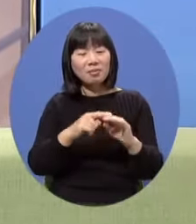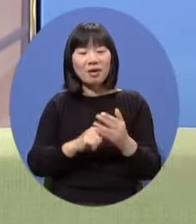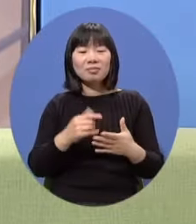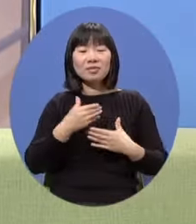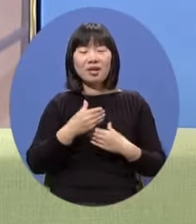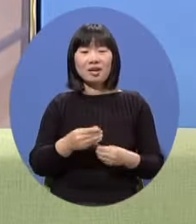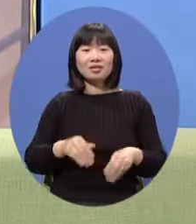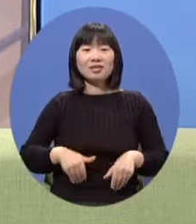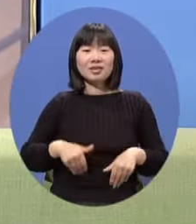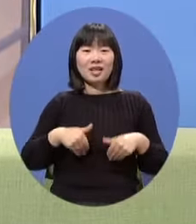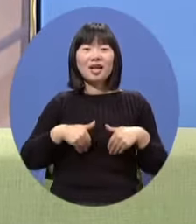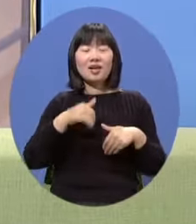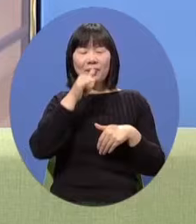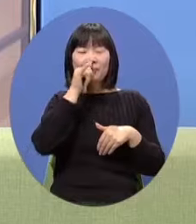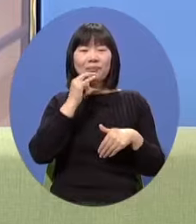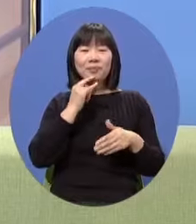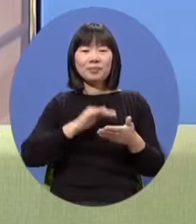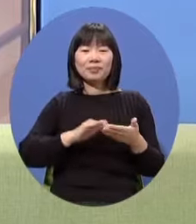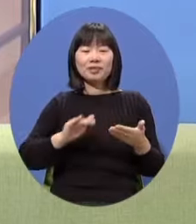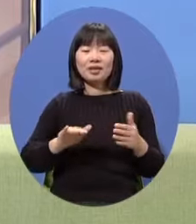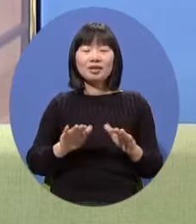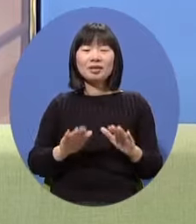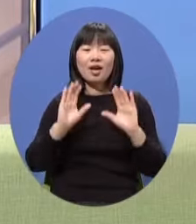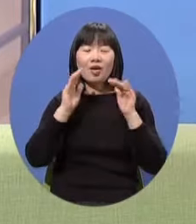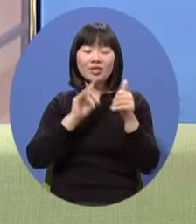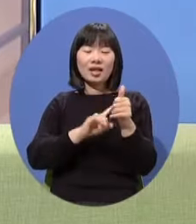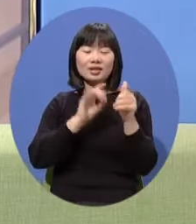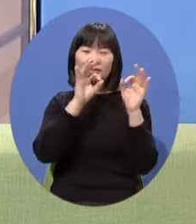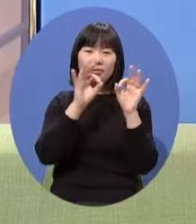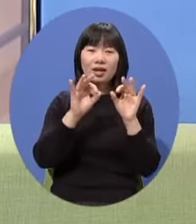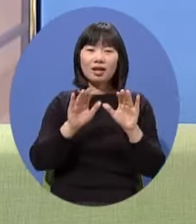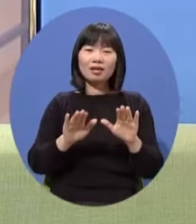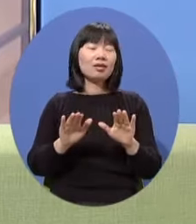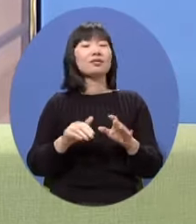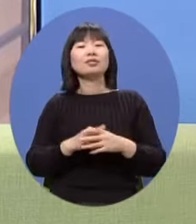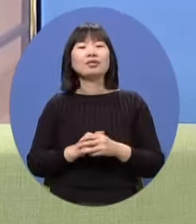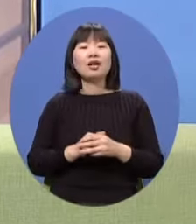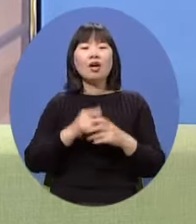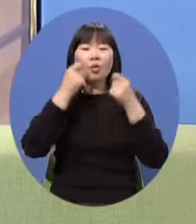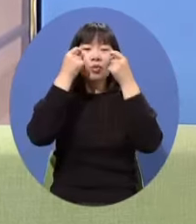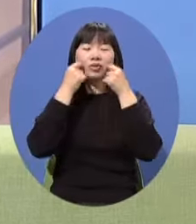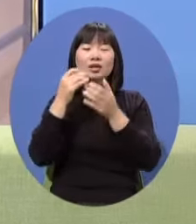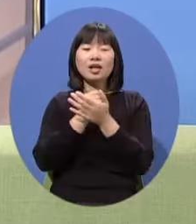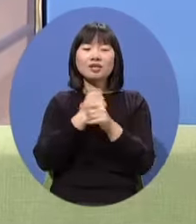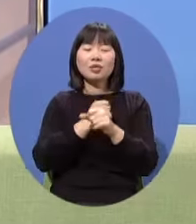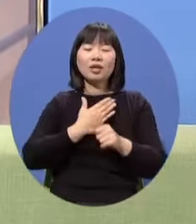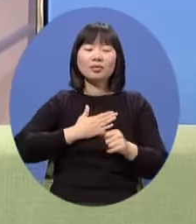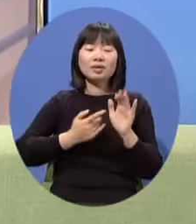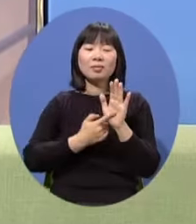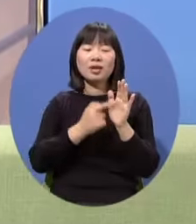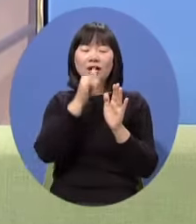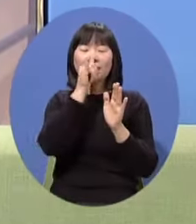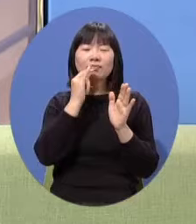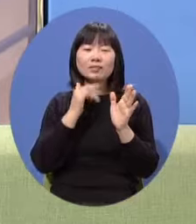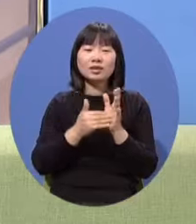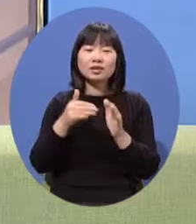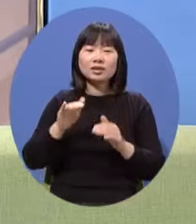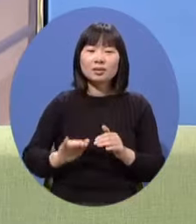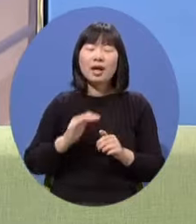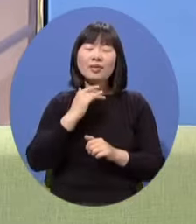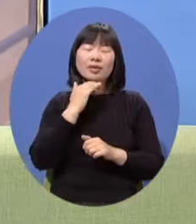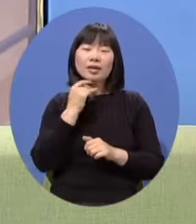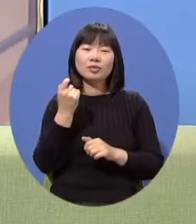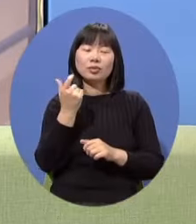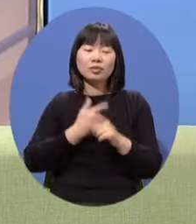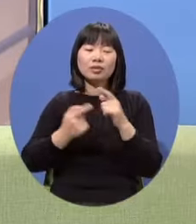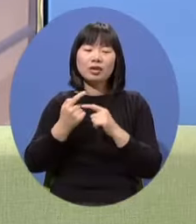네, 따뜻해지는데요. 네. 근데 이렇게 어린아이들 같은 경우에는 이제 그 울음으로써 감정을 네. 표현하기도 하는데 네. 약간 나이가